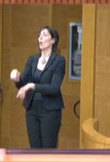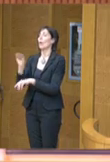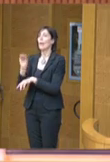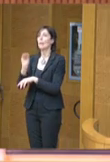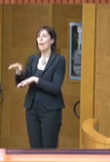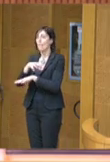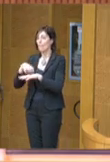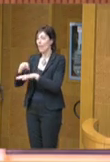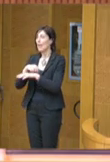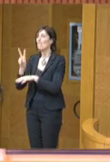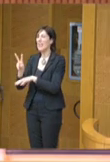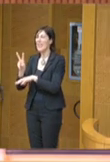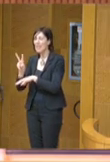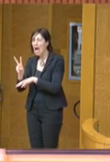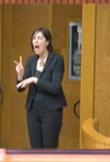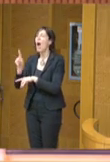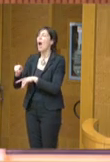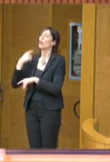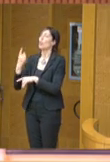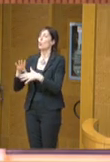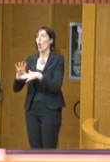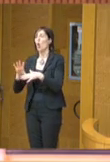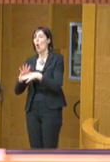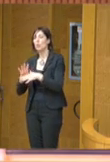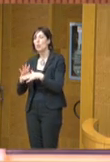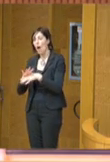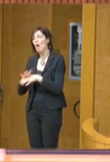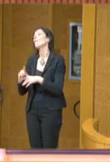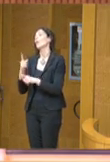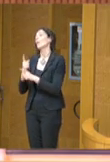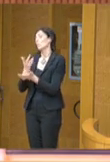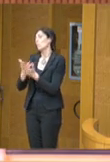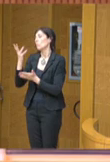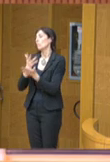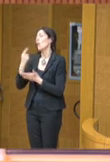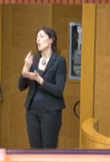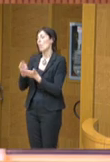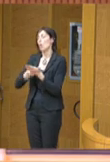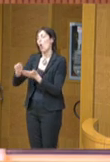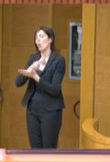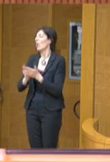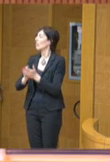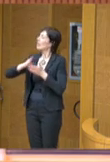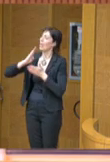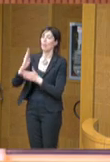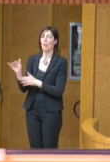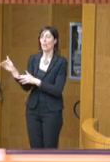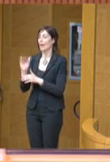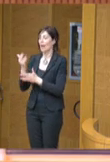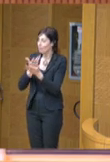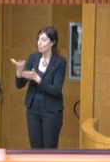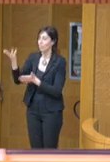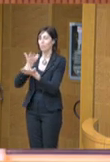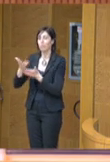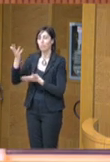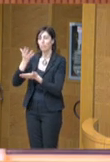ministro Valditara, a tutto lo staff, che a portare il contributo dei progetti siate direttamente voi in prima persona